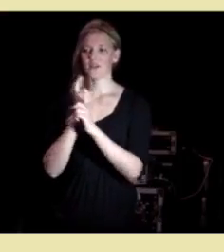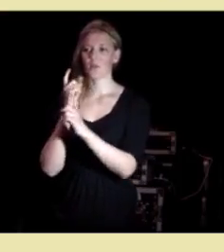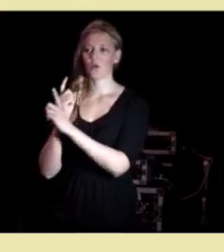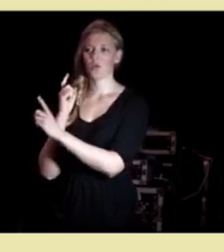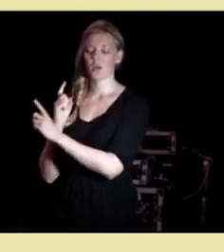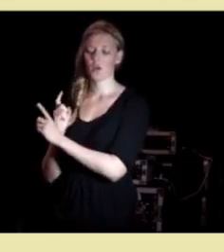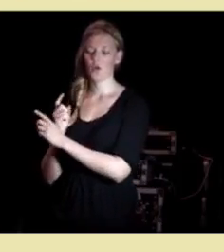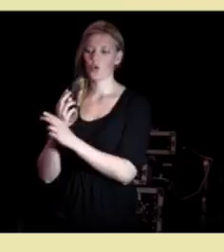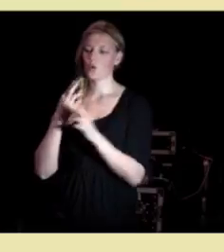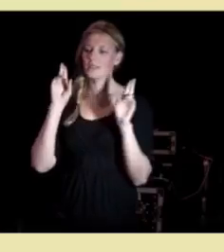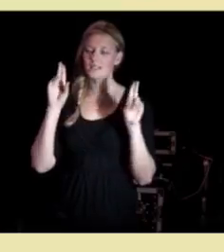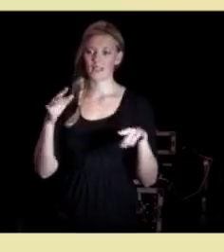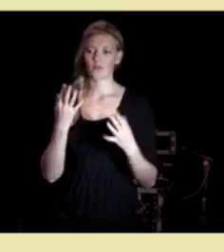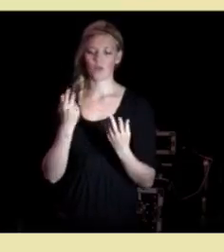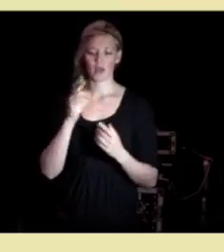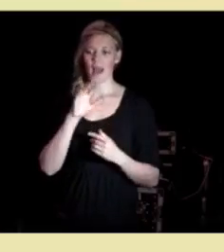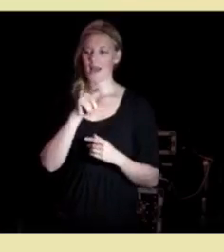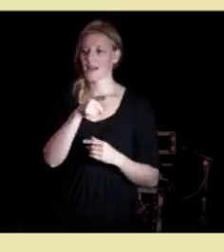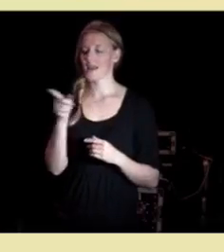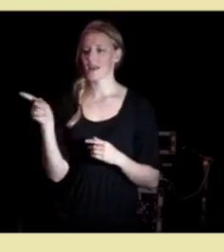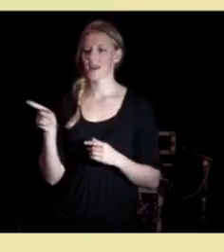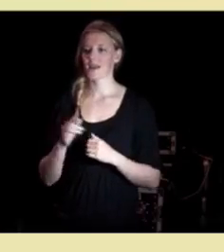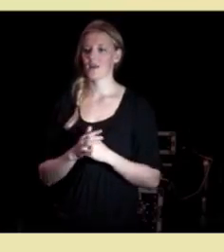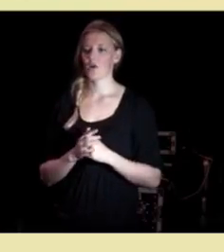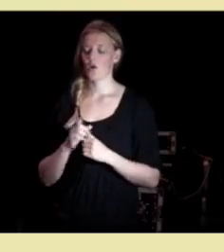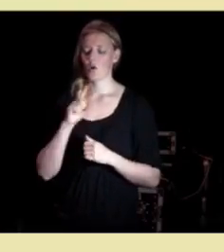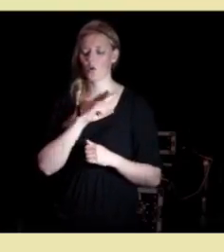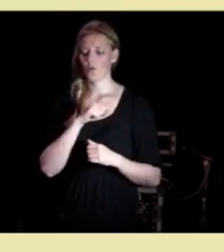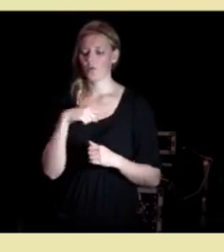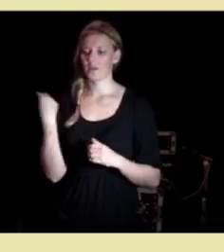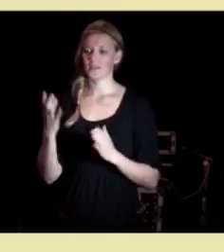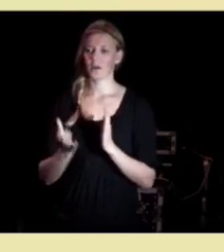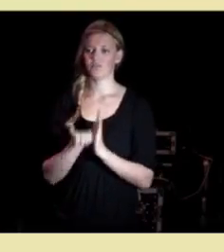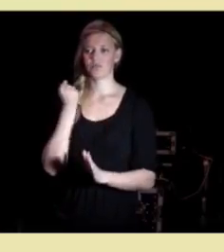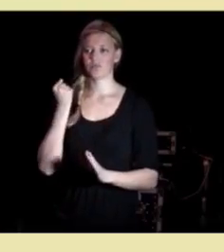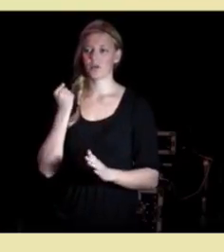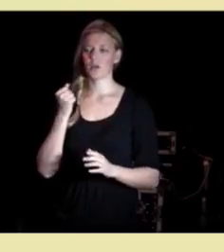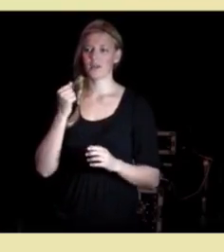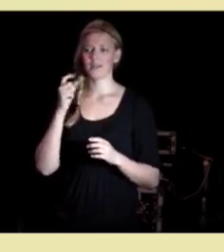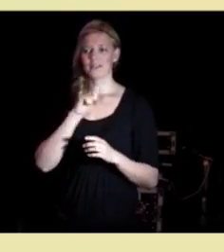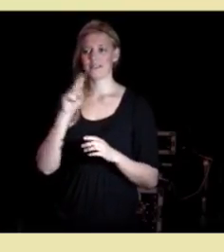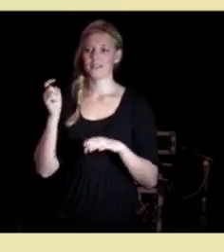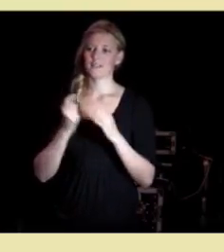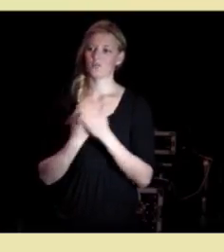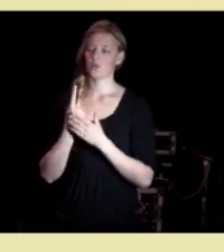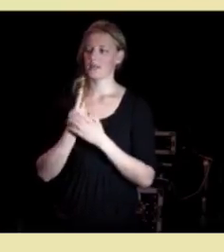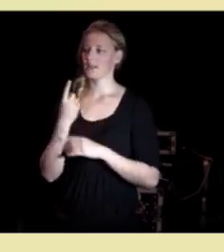seg, hvilken tid de befinner seg i, men vi skal utnytte tidens muligheter for å skape løsninger.